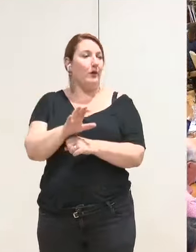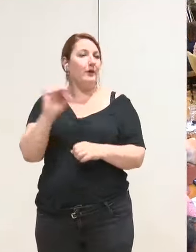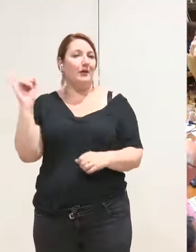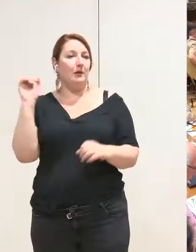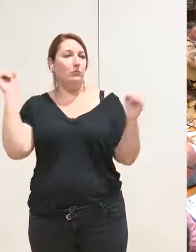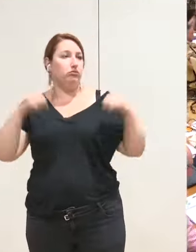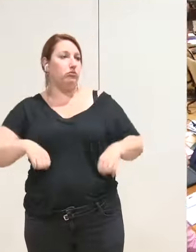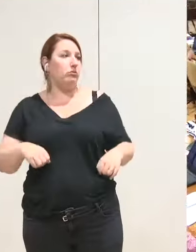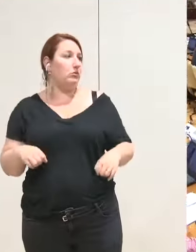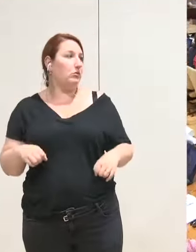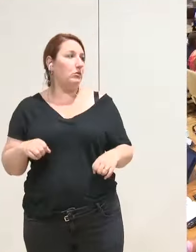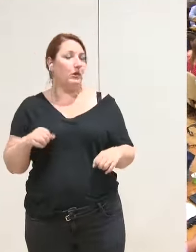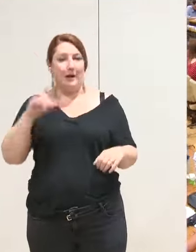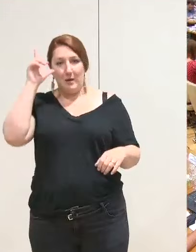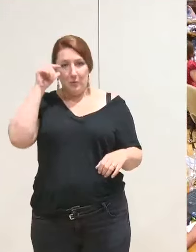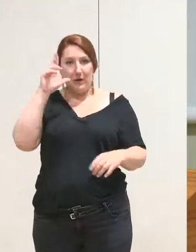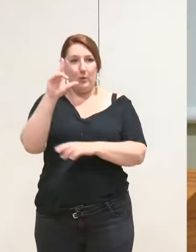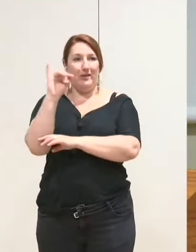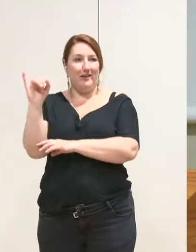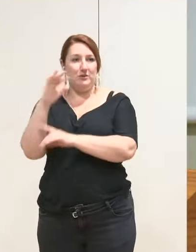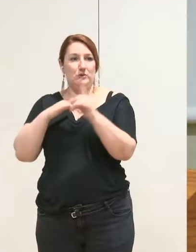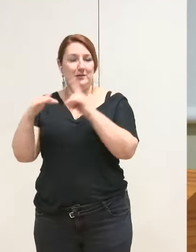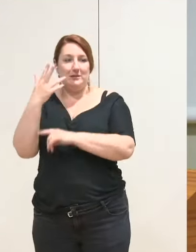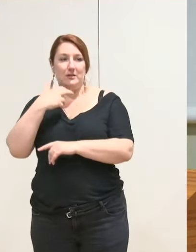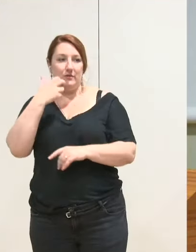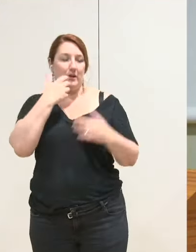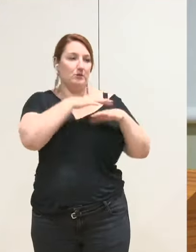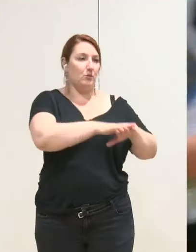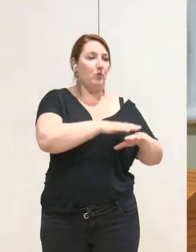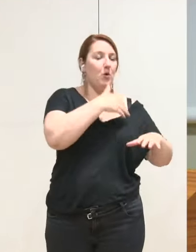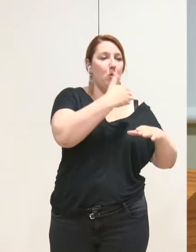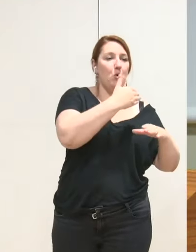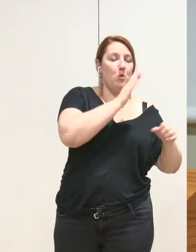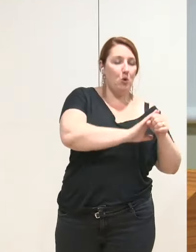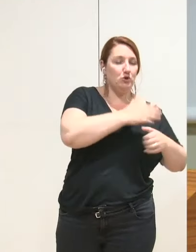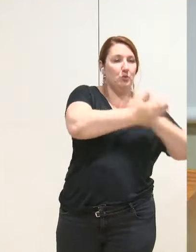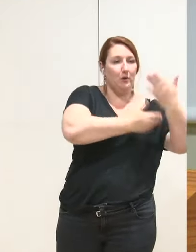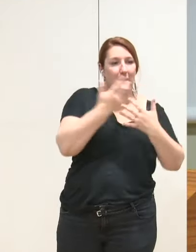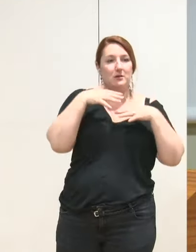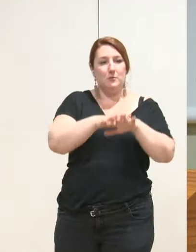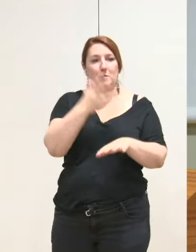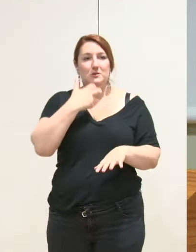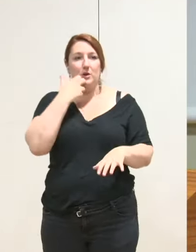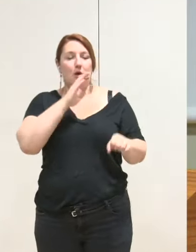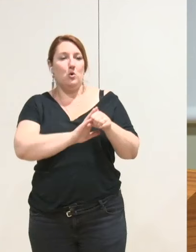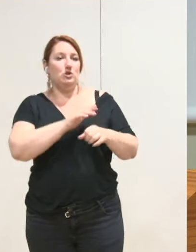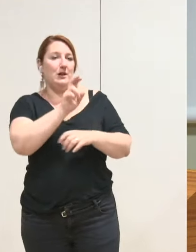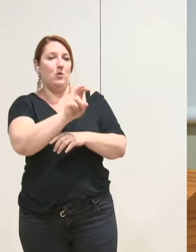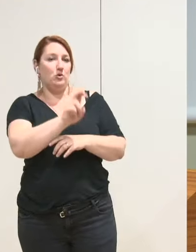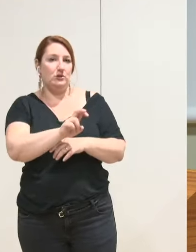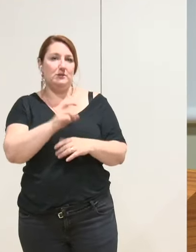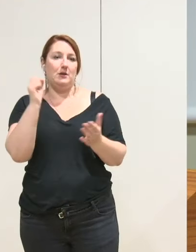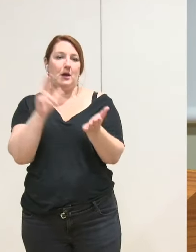est pour républicain udi société civile rassemblement de gauche et de progrès rassemblement citoyen de la gauche et écologistes délibération